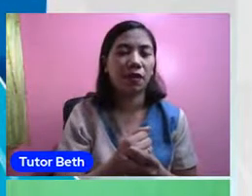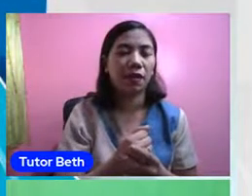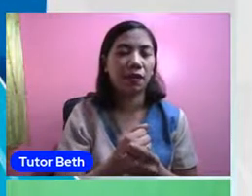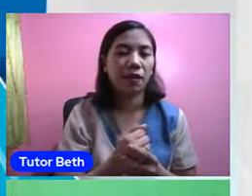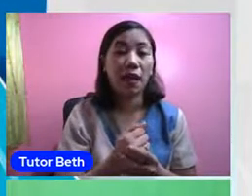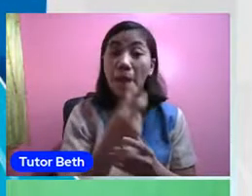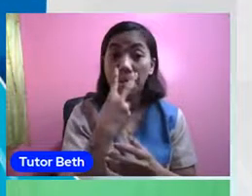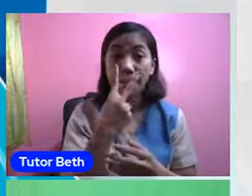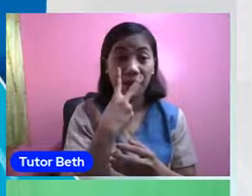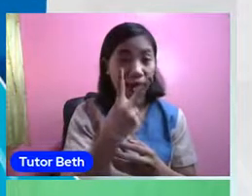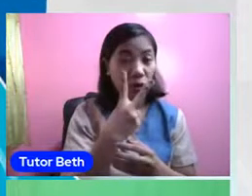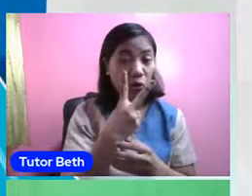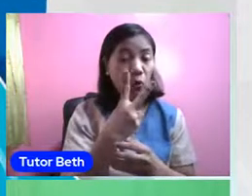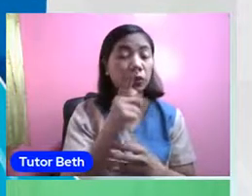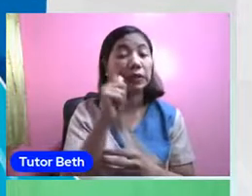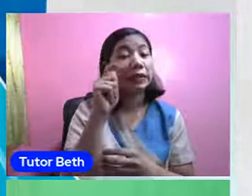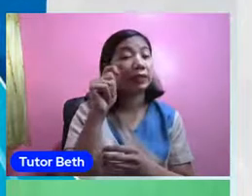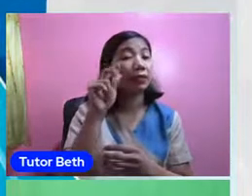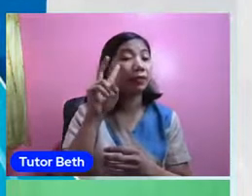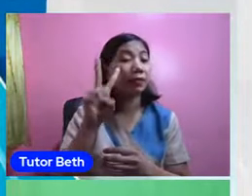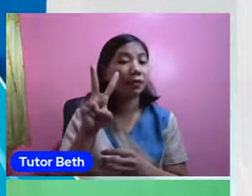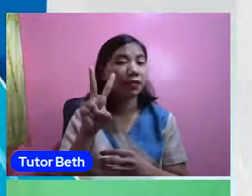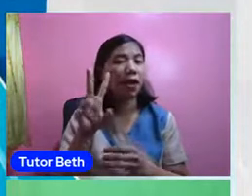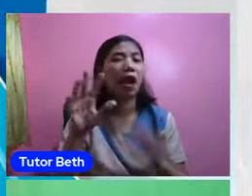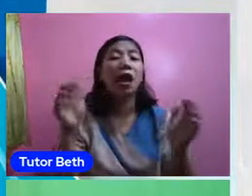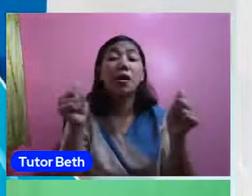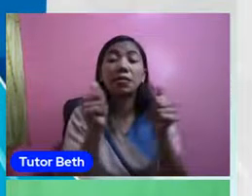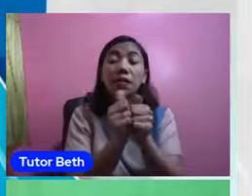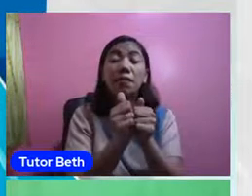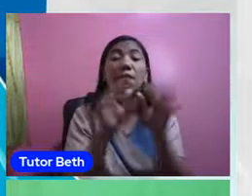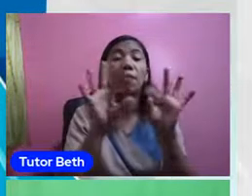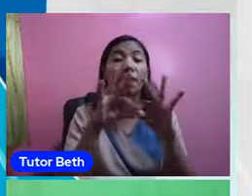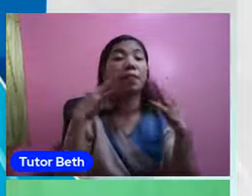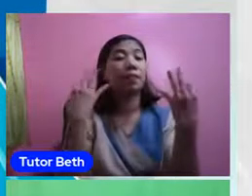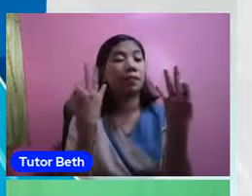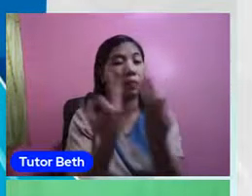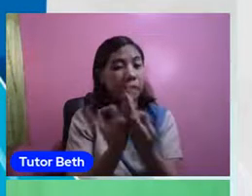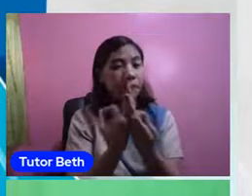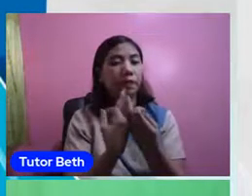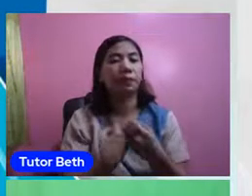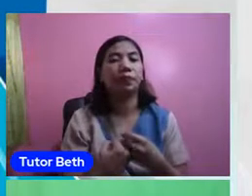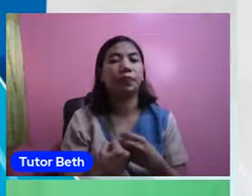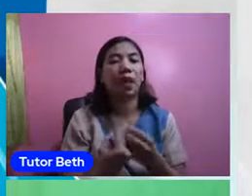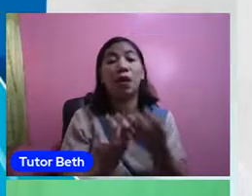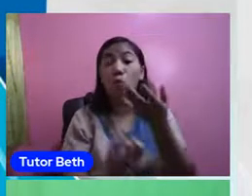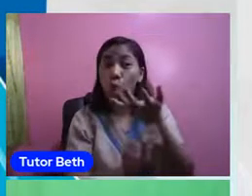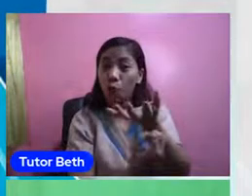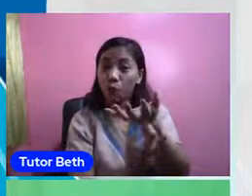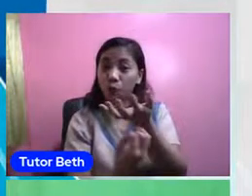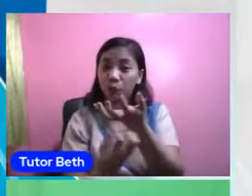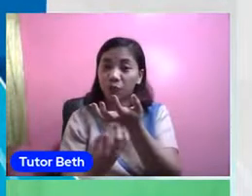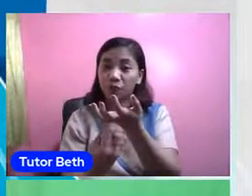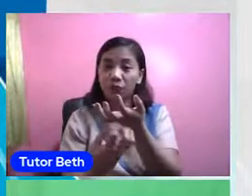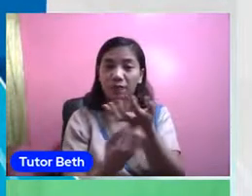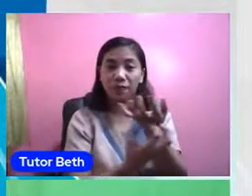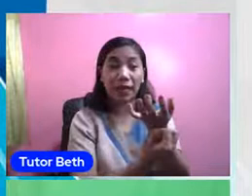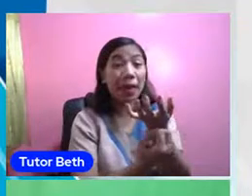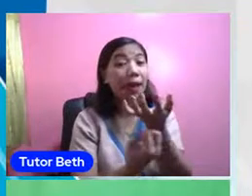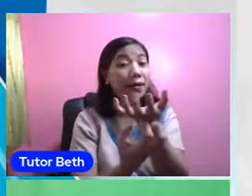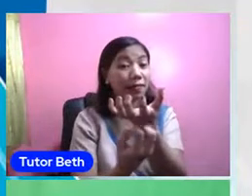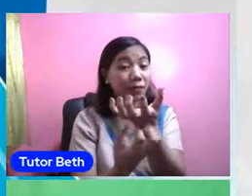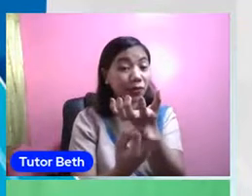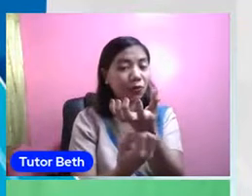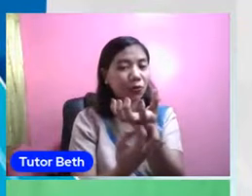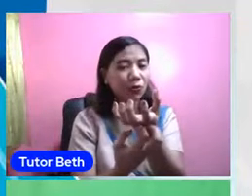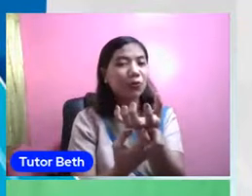Manood-noood kayo ng TV. Magluto-luto. Mas maganda kasi nakakasama o nakakapiling nyo ang